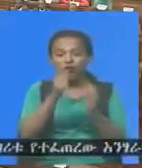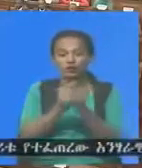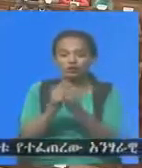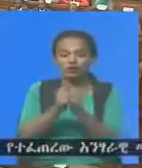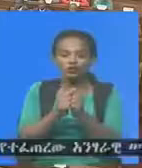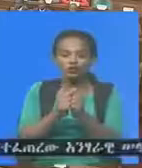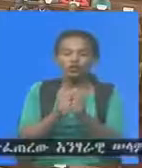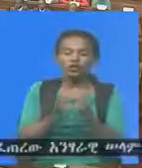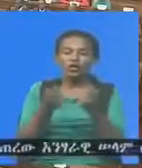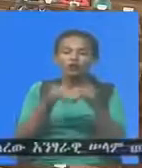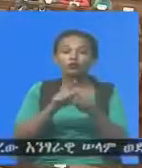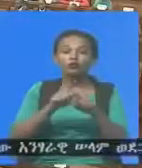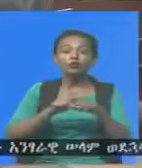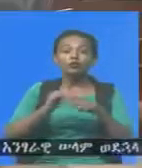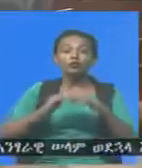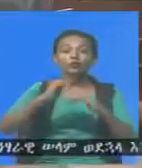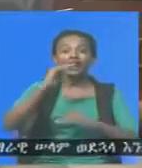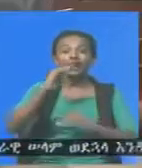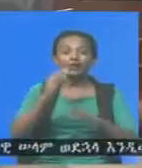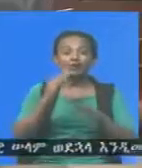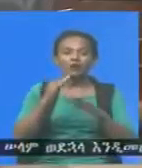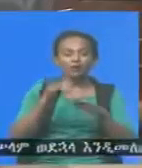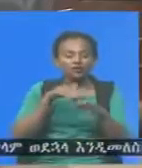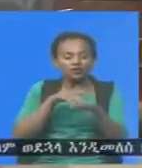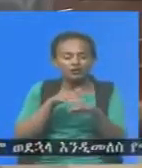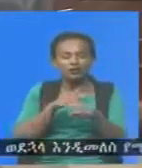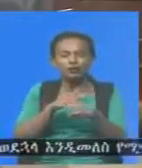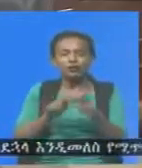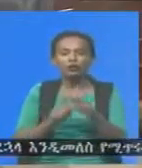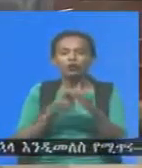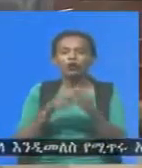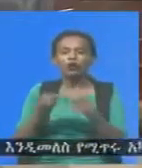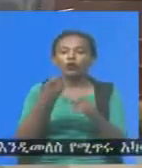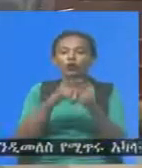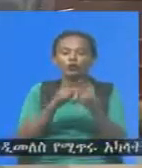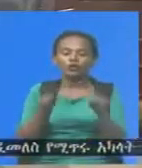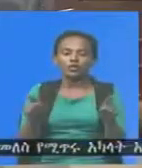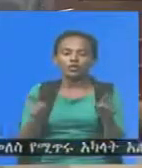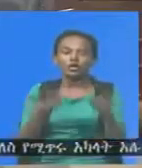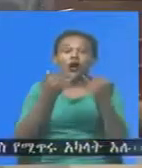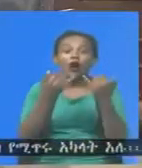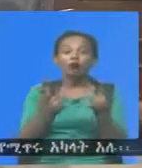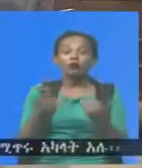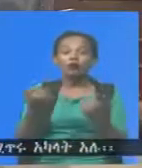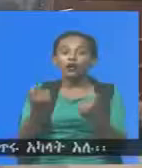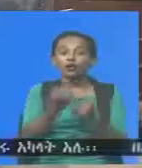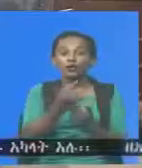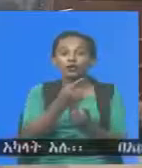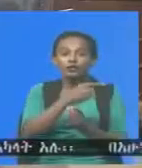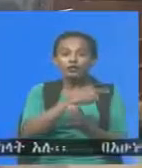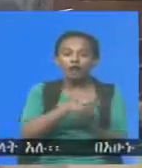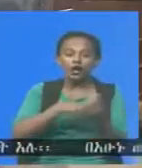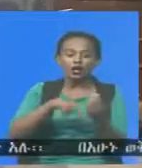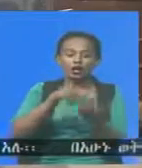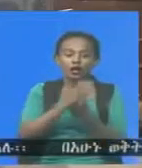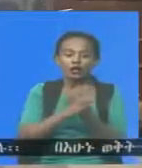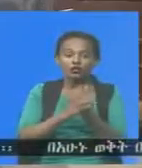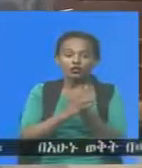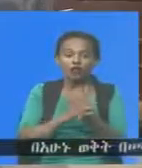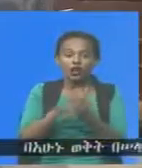በላይ መነሳሳት ጀምሯል። ሆኖም ግን አሁንም በአንዳንድ የሀገራችን አካባቢዎች ይህ